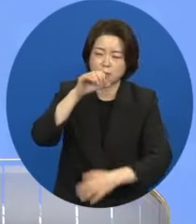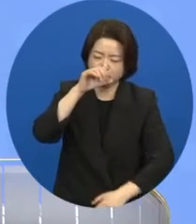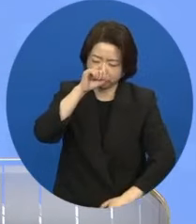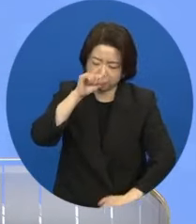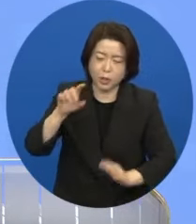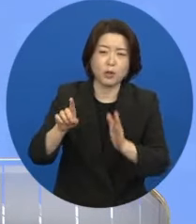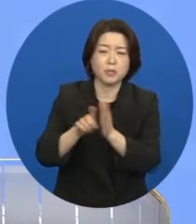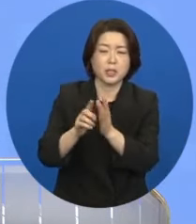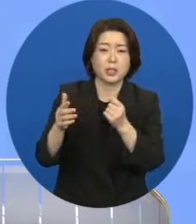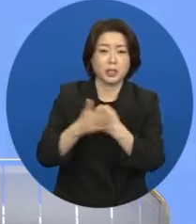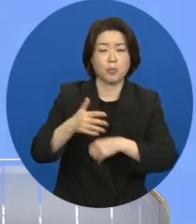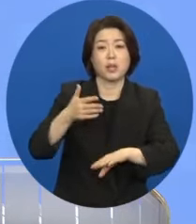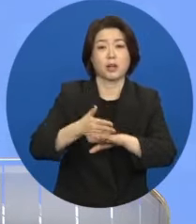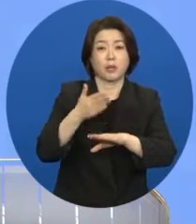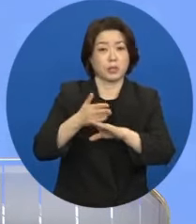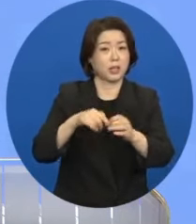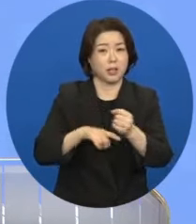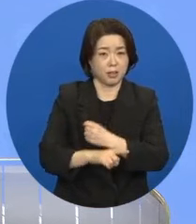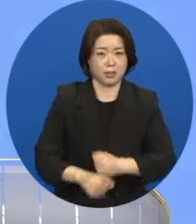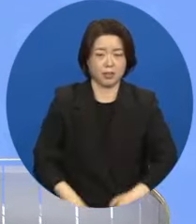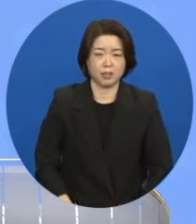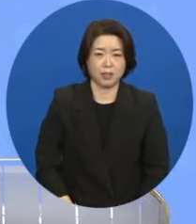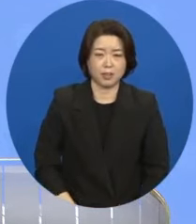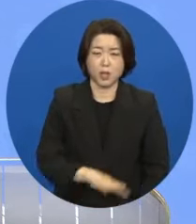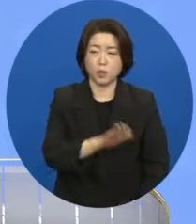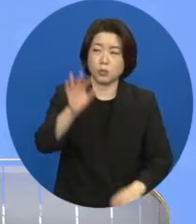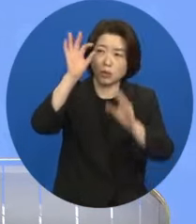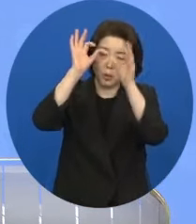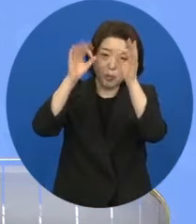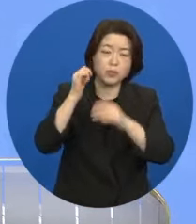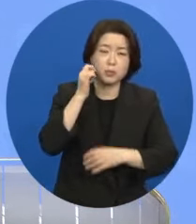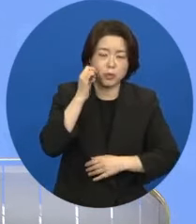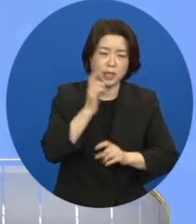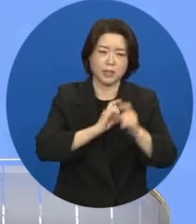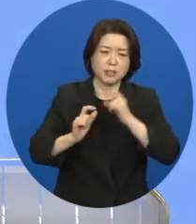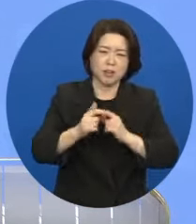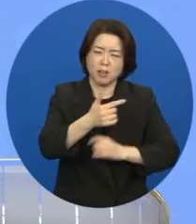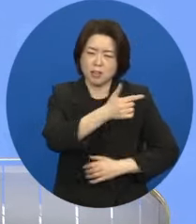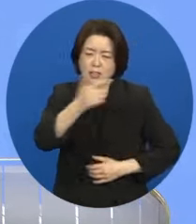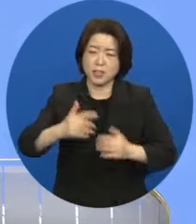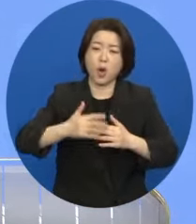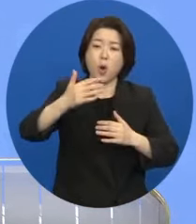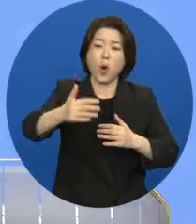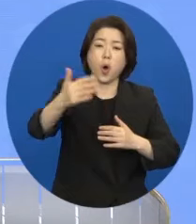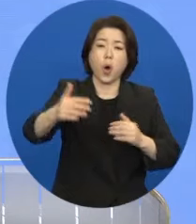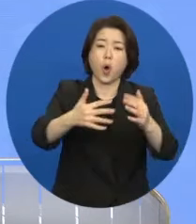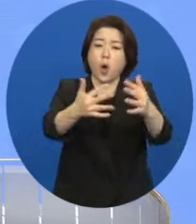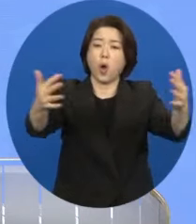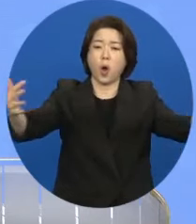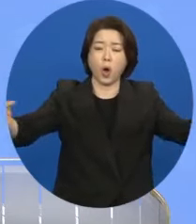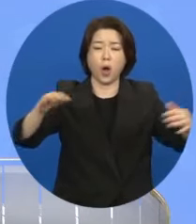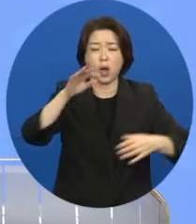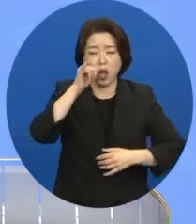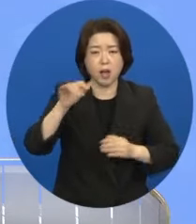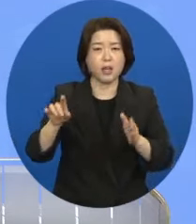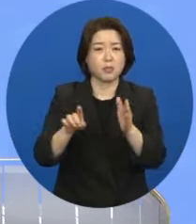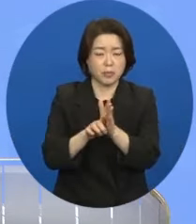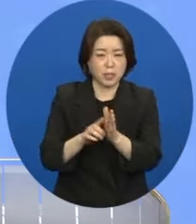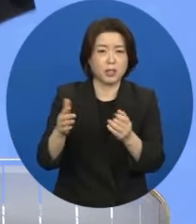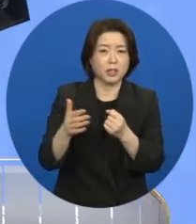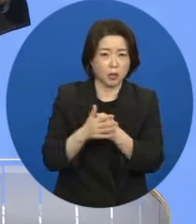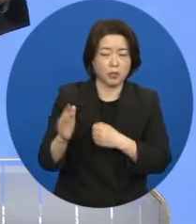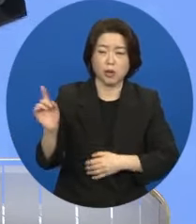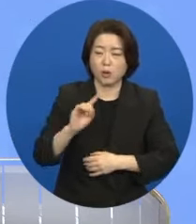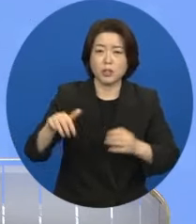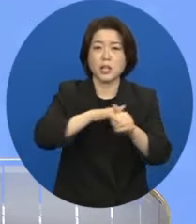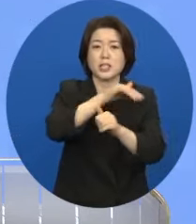때문에 감사한다는 뜻입니다 우리가 볼 수 없는 더 큰 그림의 일부가 있음을 신뢰하기에 우리는 어떠